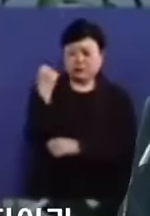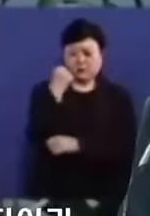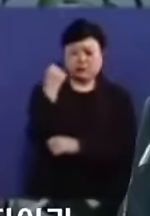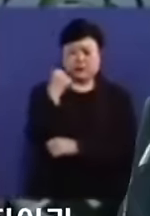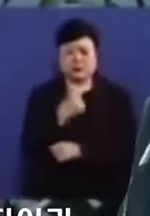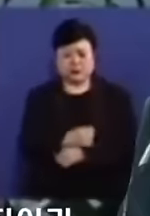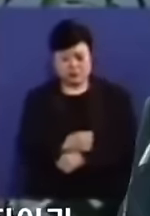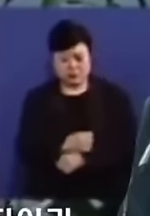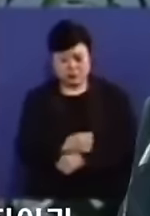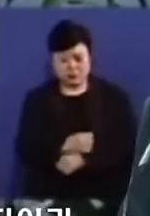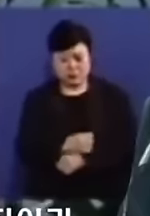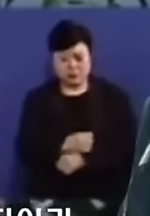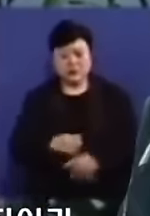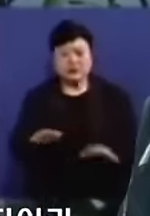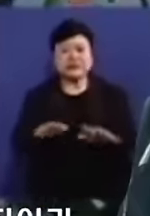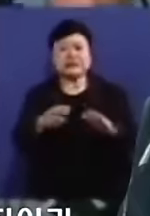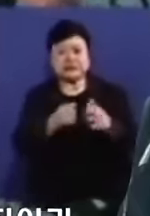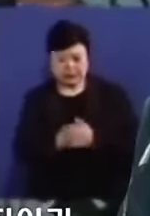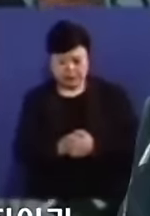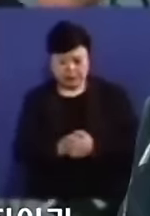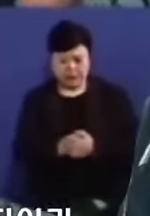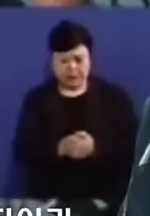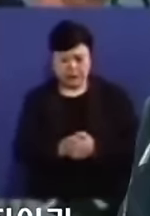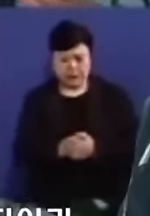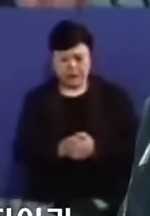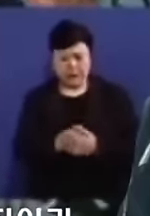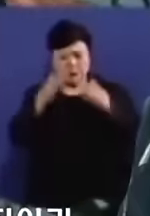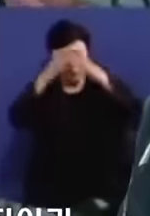이렇게 흔들리는데 천정이 막